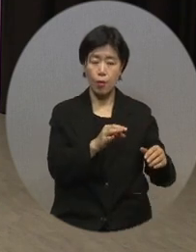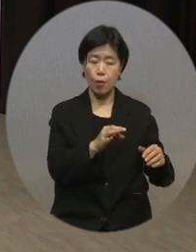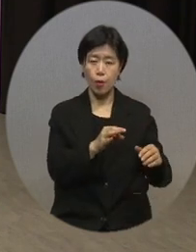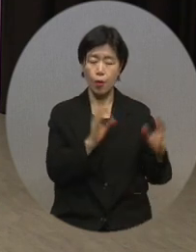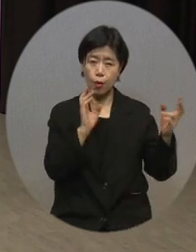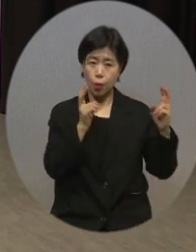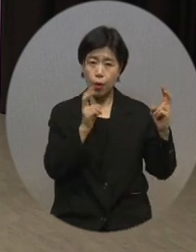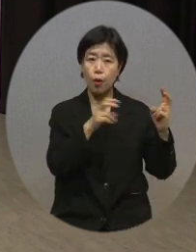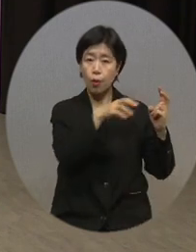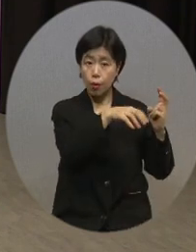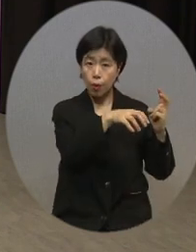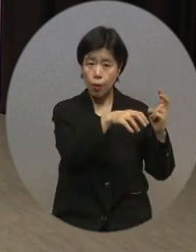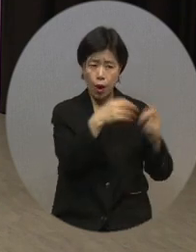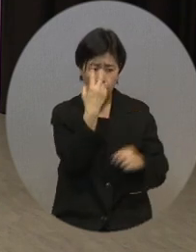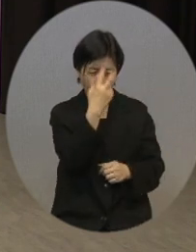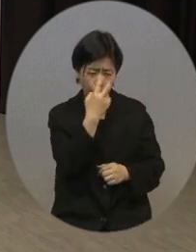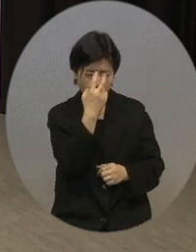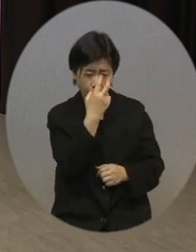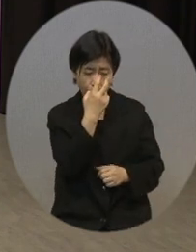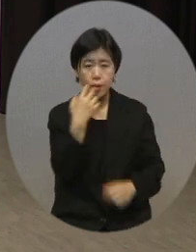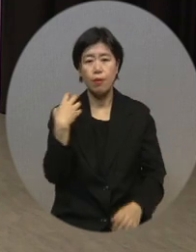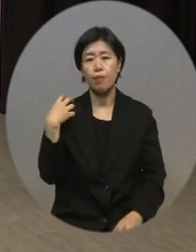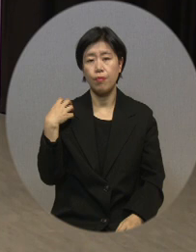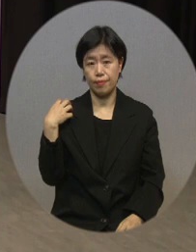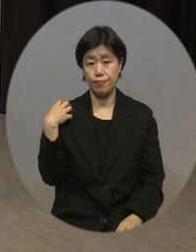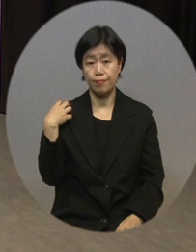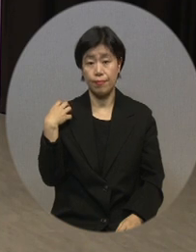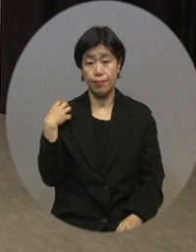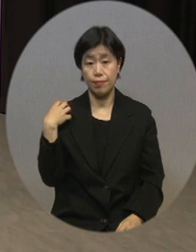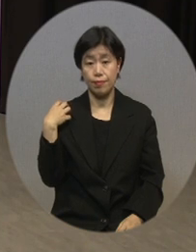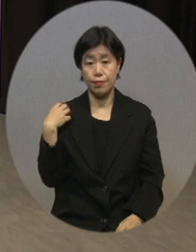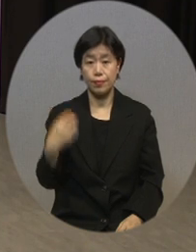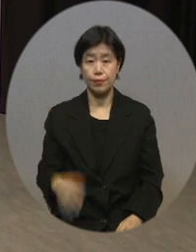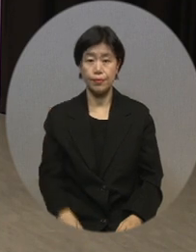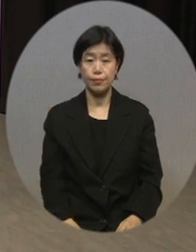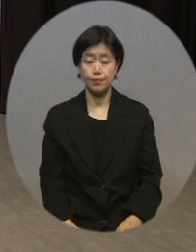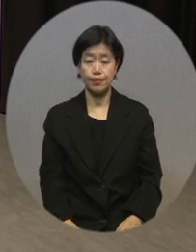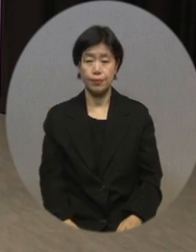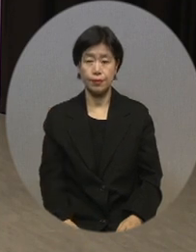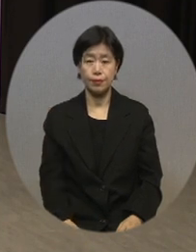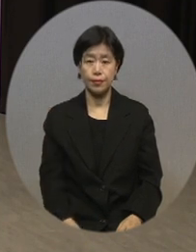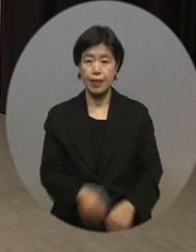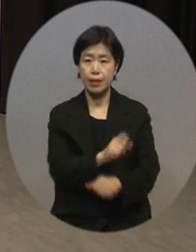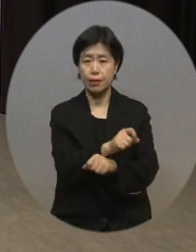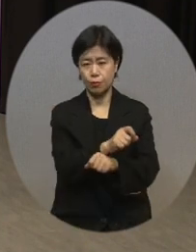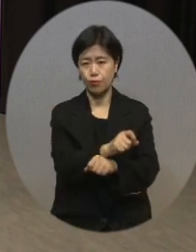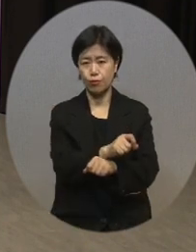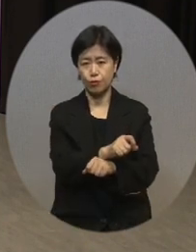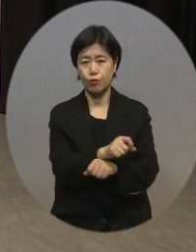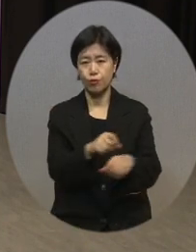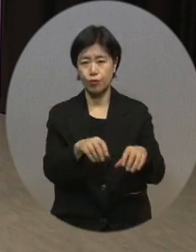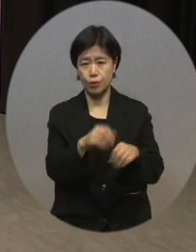관리하는 공기업이 있었습니다. 그 공기업에서 이제 행정을 책임지는